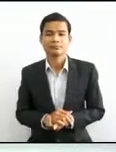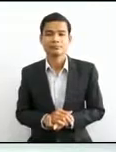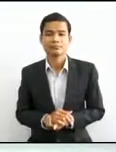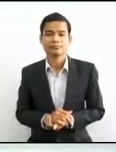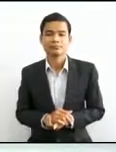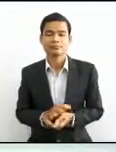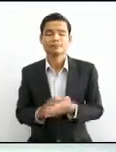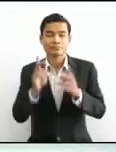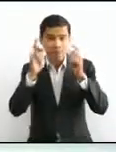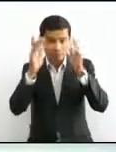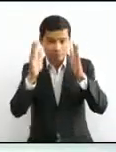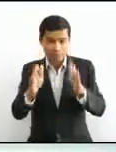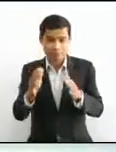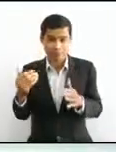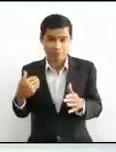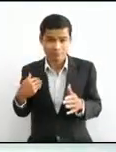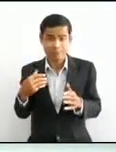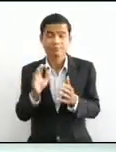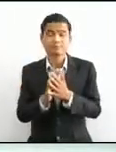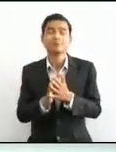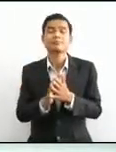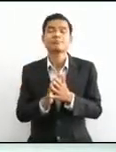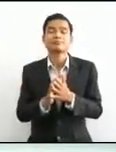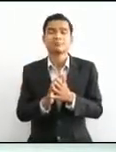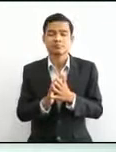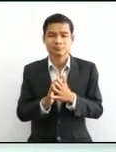cha nè kêu miến miến chiên